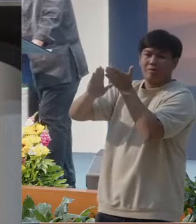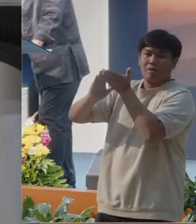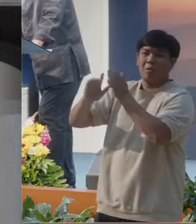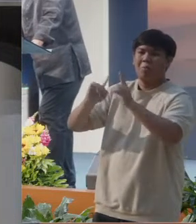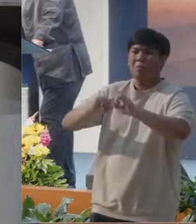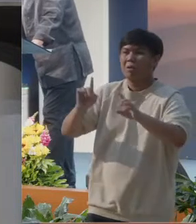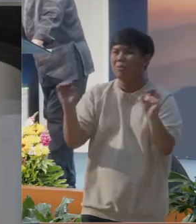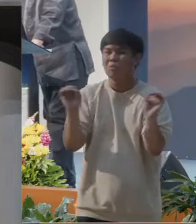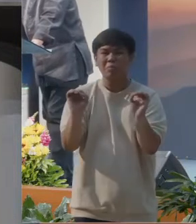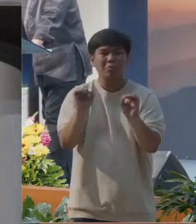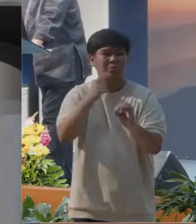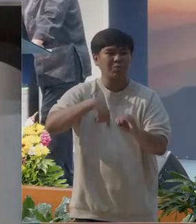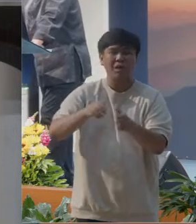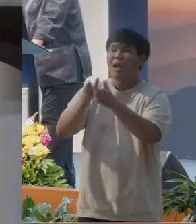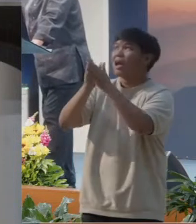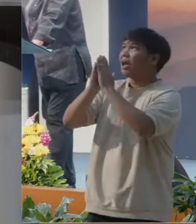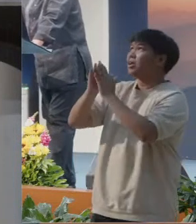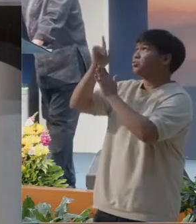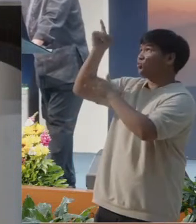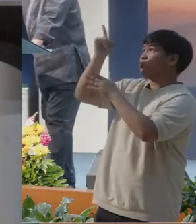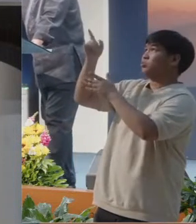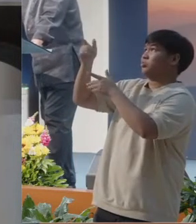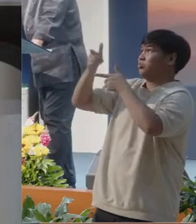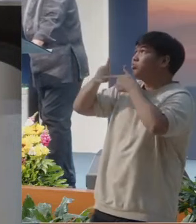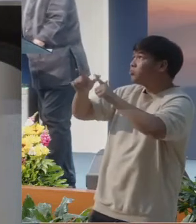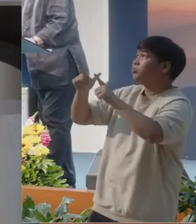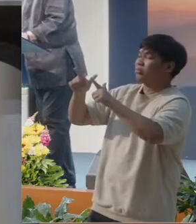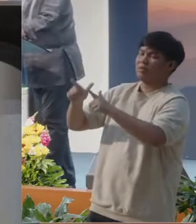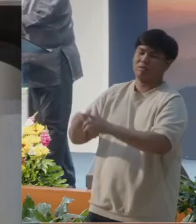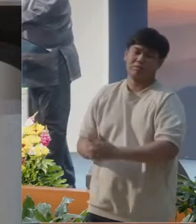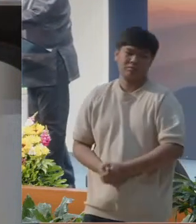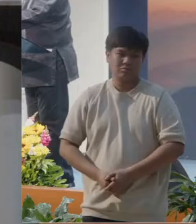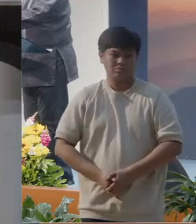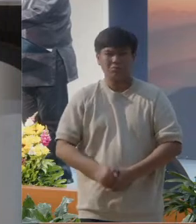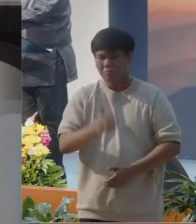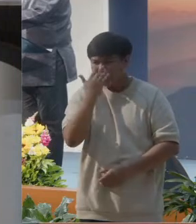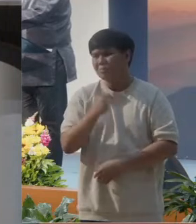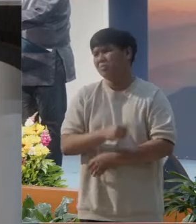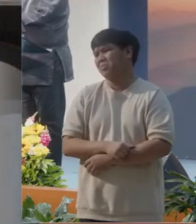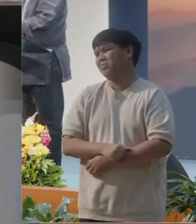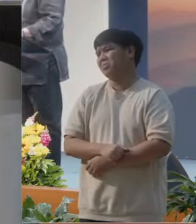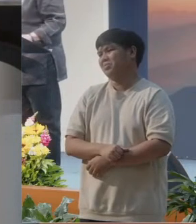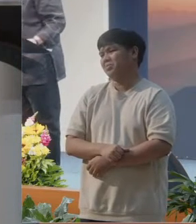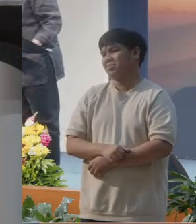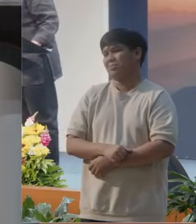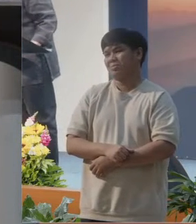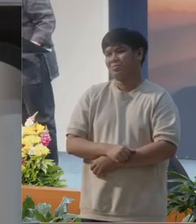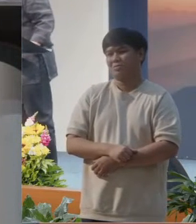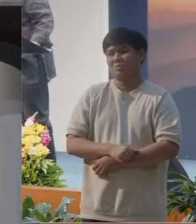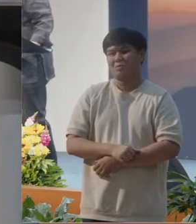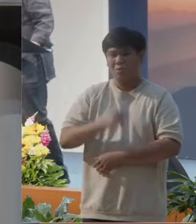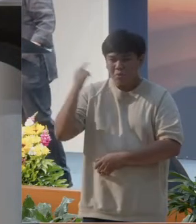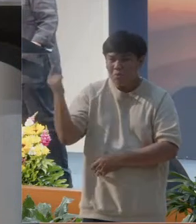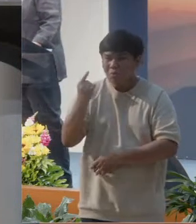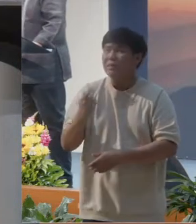permission. Minsan, mas madali daw humingi ng kapatawaran sa Panginoon kaysa sa humingi ng permiso